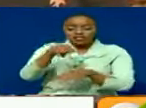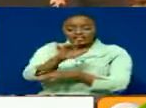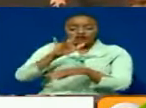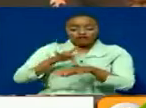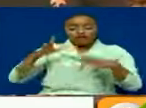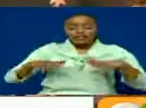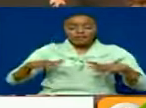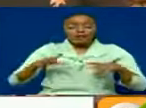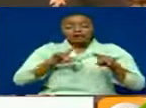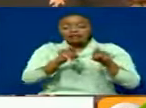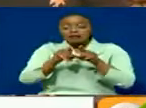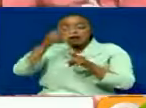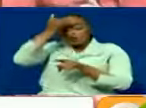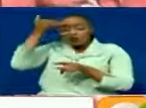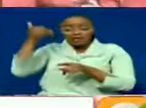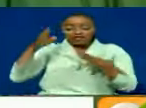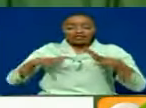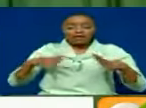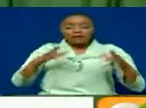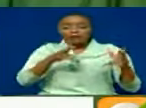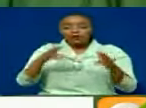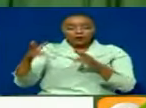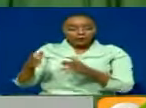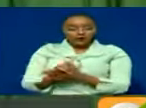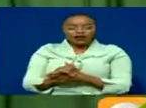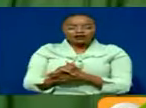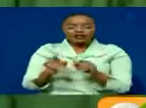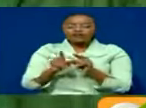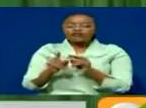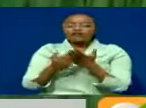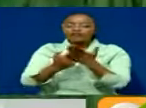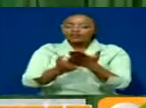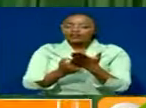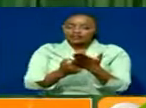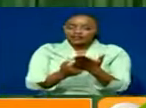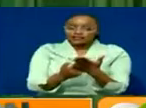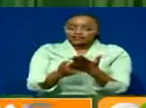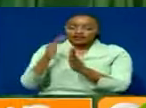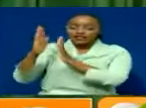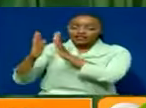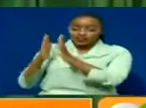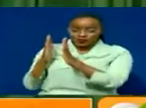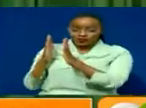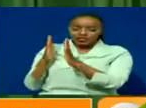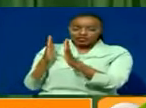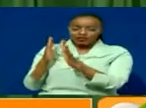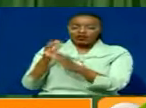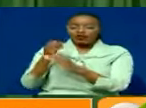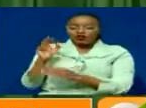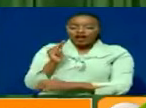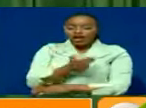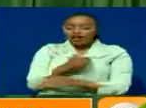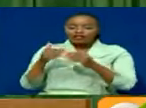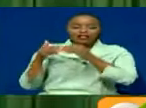wao na kuwasahau wananchi wa kawaida. And ahead of discussing the security of